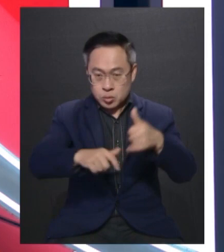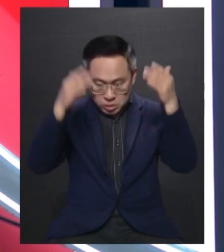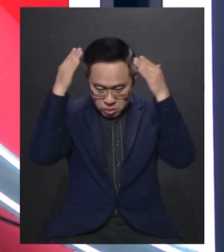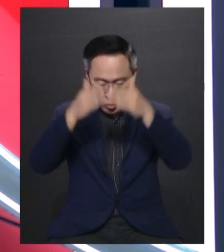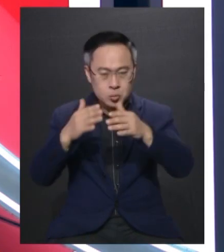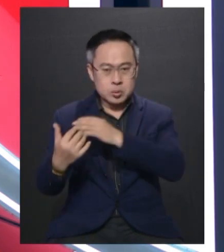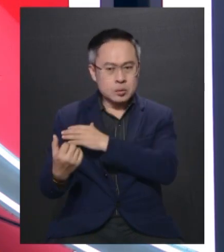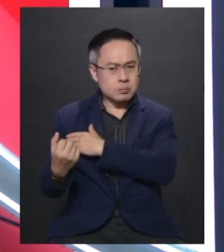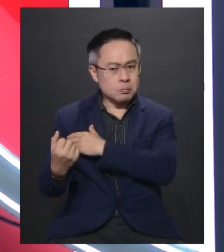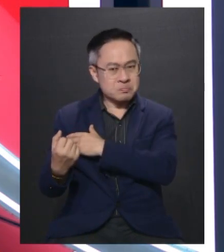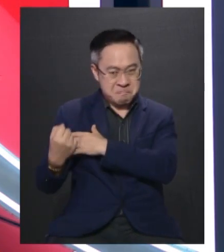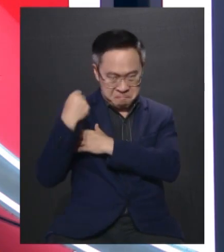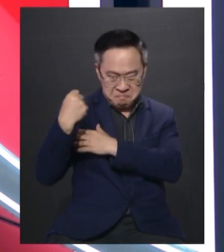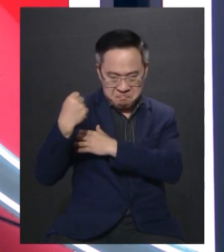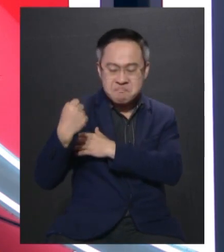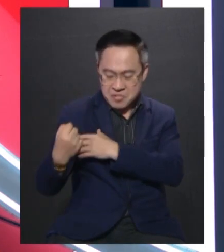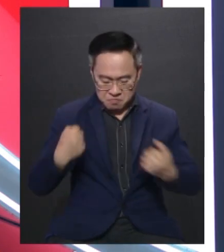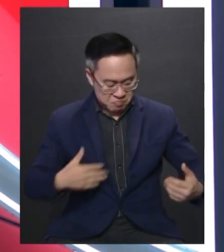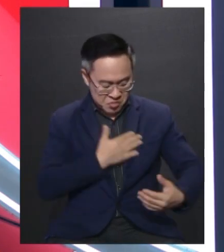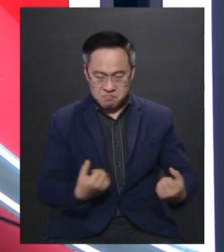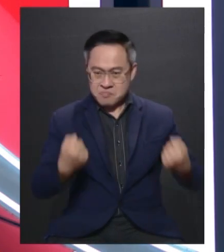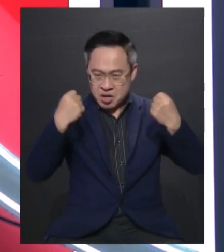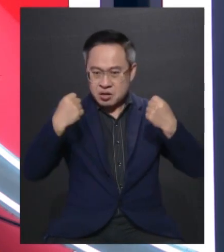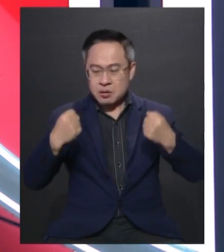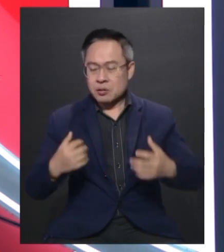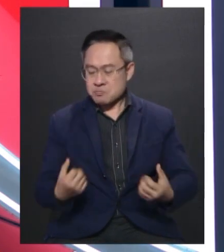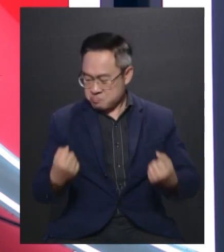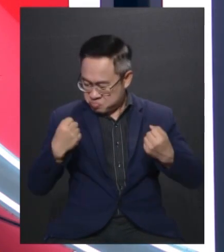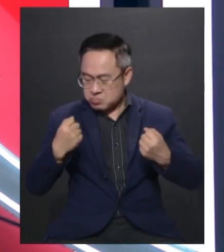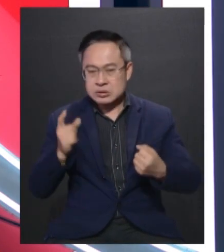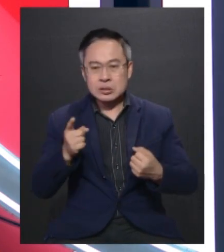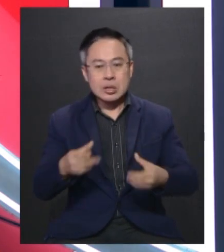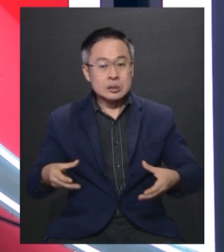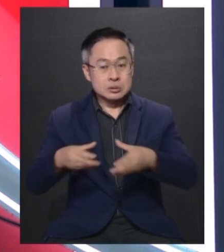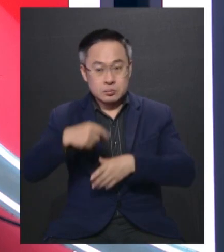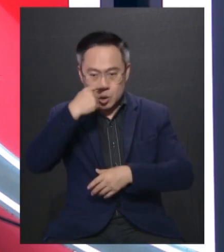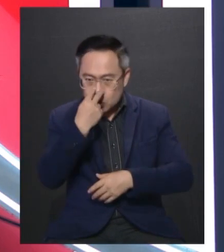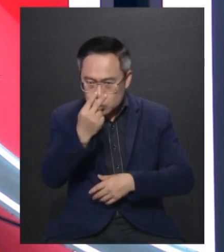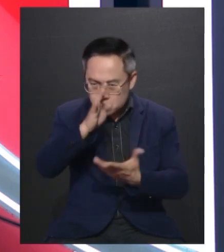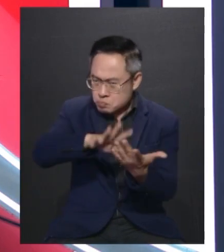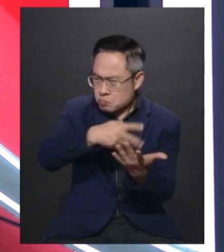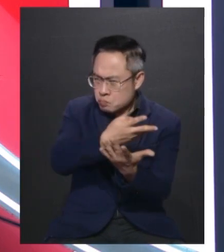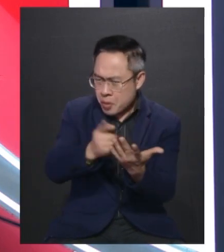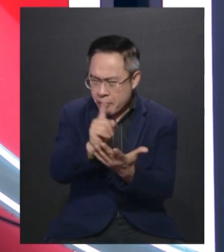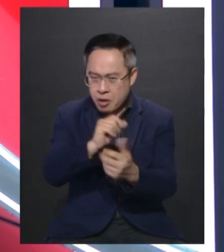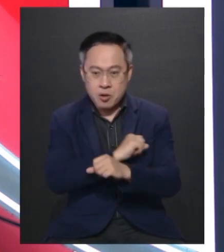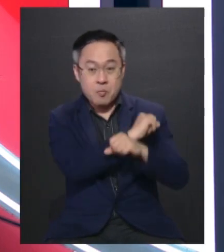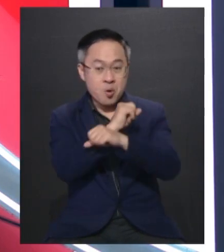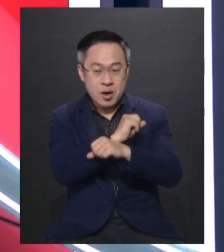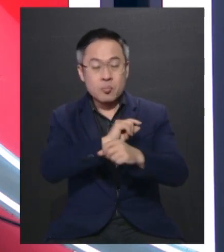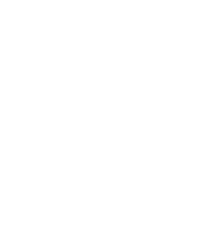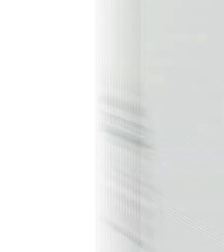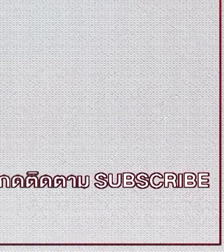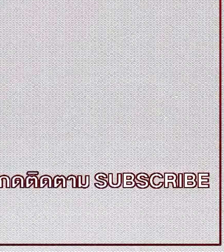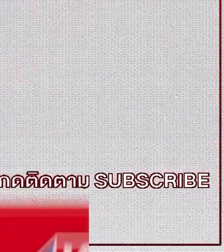แล้วก็ใช้โอกาสได้ไม่เปลืองด้วยอันนี้ก็น่าสนใจตรงที่ว่าครีมไทยต้องดูก่อนเพื่อที่เดี๋ยวต้องเจอกันในรอบชิงชนะ